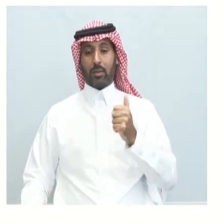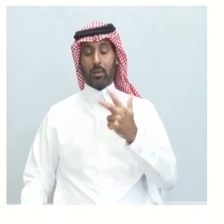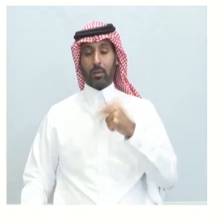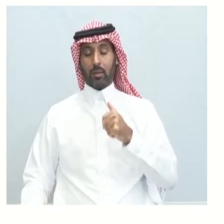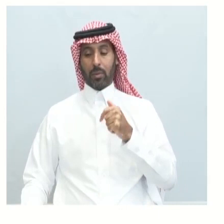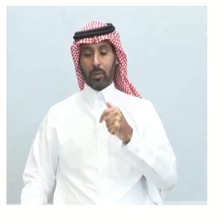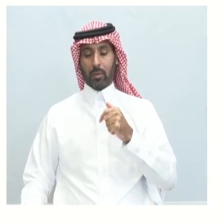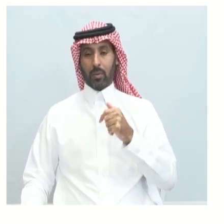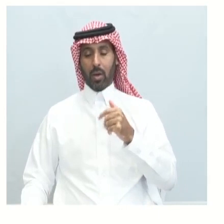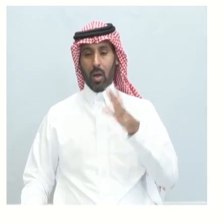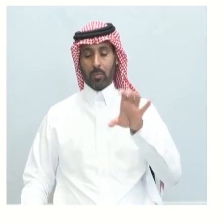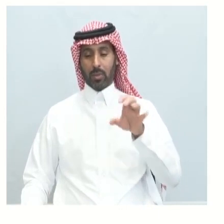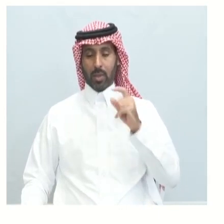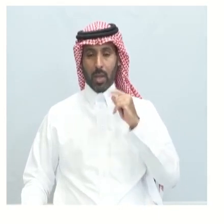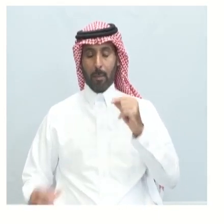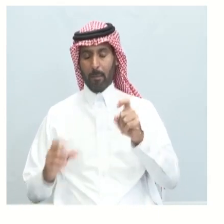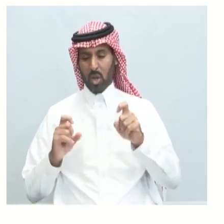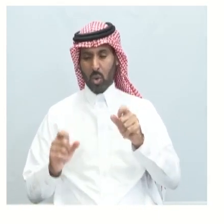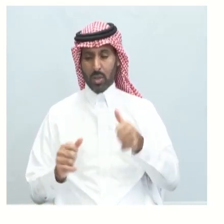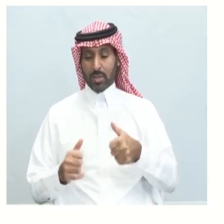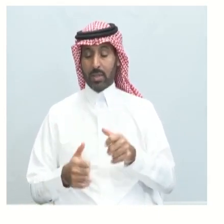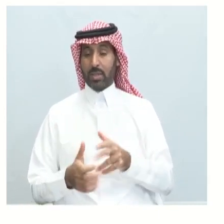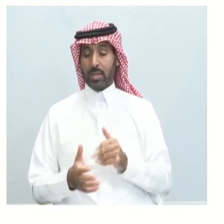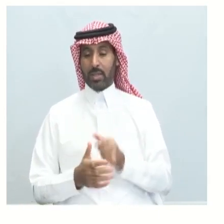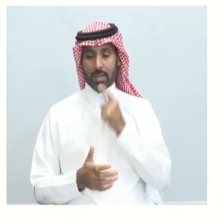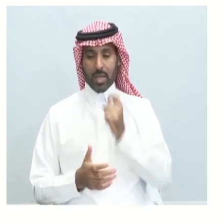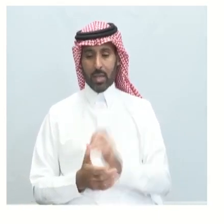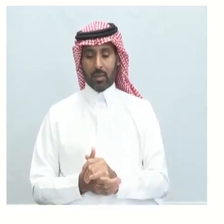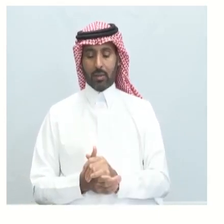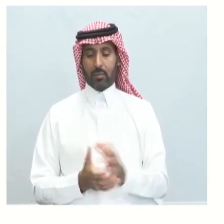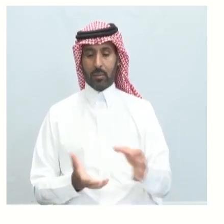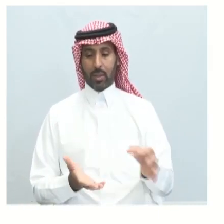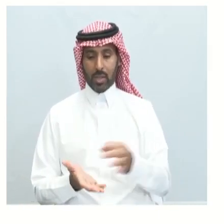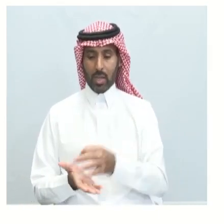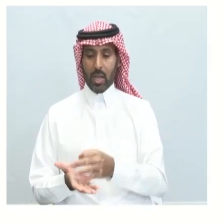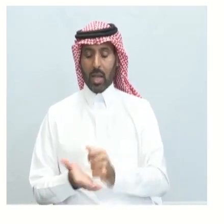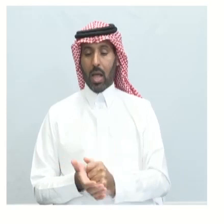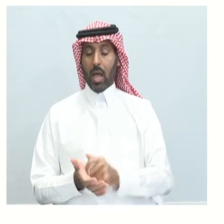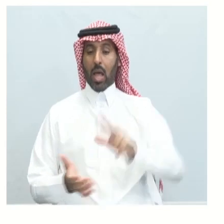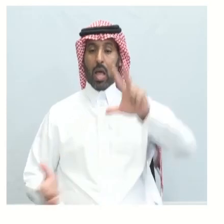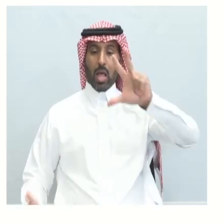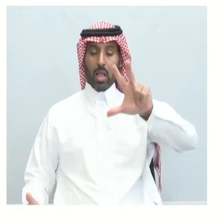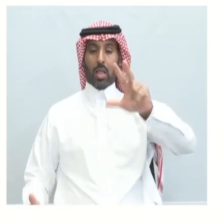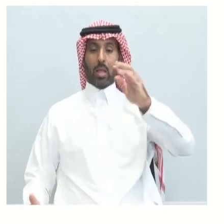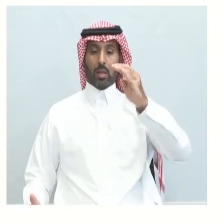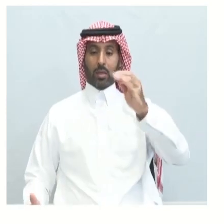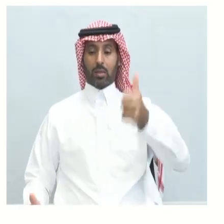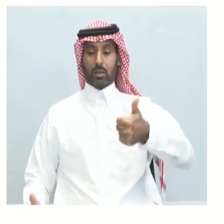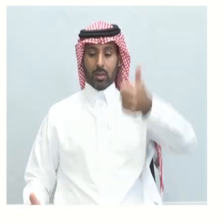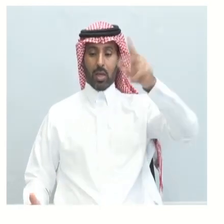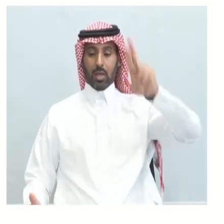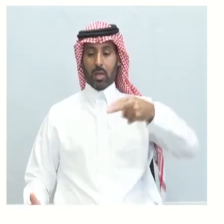مليون سنه اما بالنسبه للحجاز حيث يحتوي على الصخور الناريه